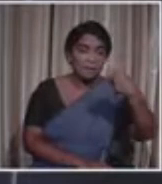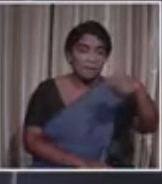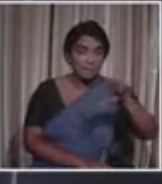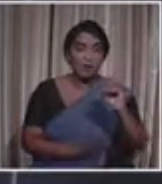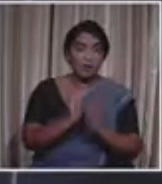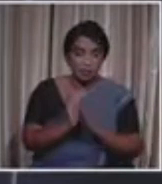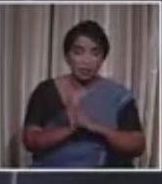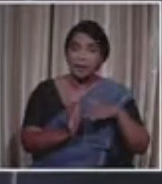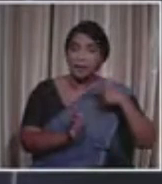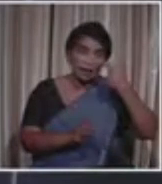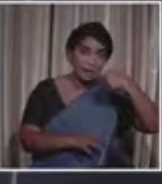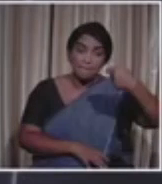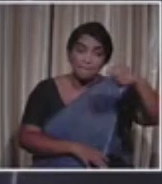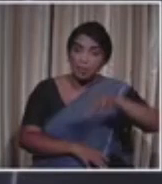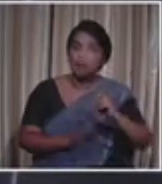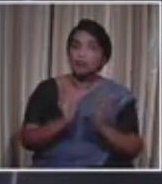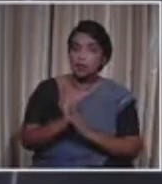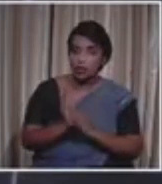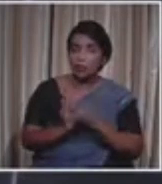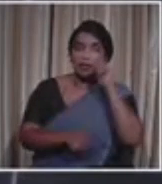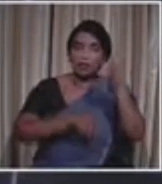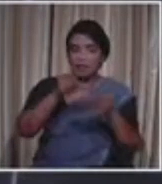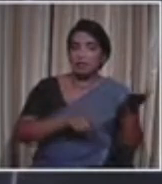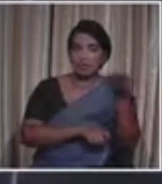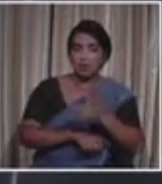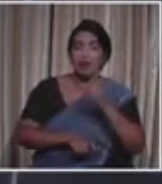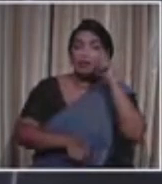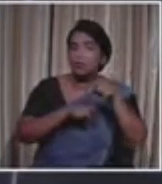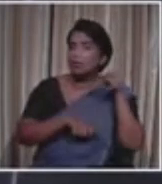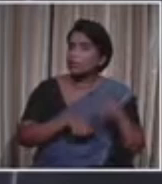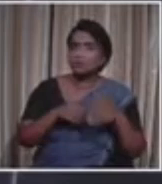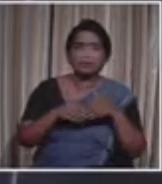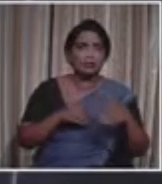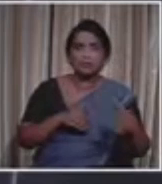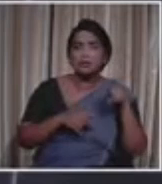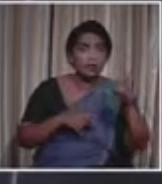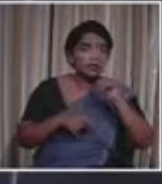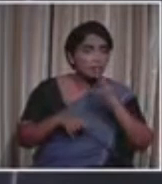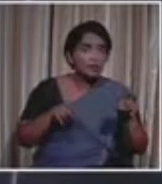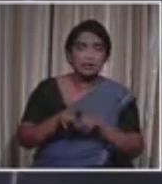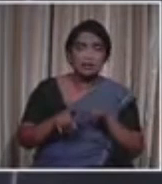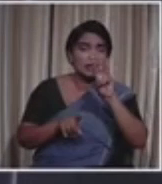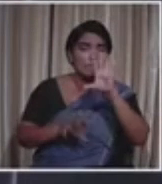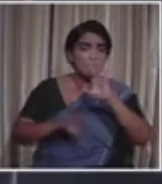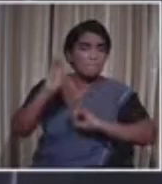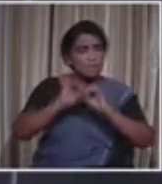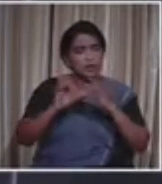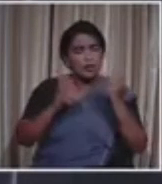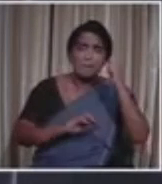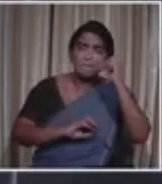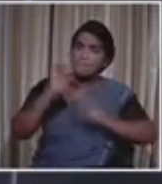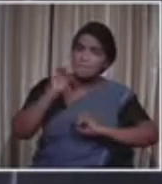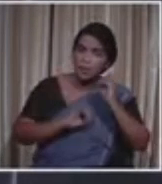කමිටුවේ. ඉන්ධන මිලදී ගැනීමේ කමිටුව කරන්නේ නිලධාරීන්. නමුත් නිලධාරීන්ට මේ වෙනතෙක් ඔබතුමා කියන ආකාරයේ 35කට හෝ 50කට